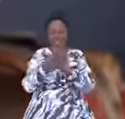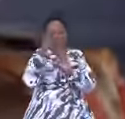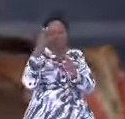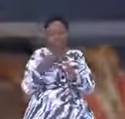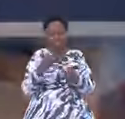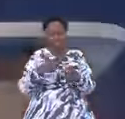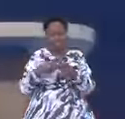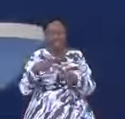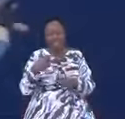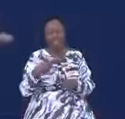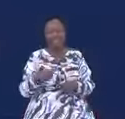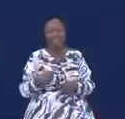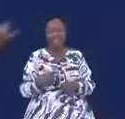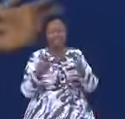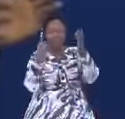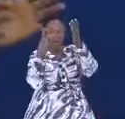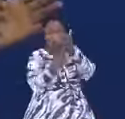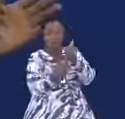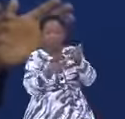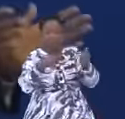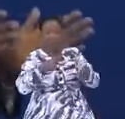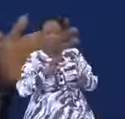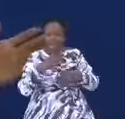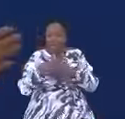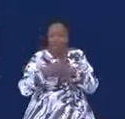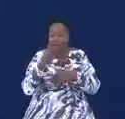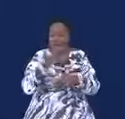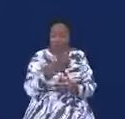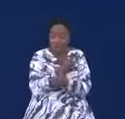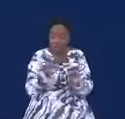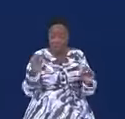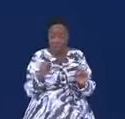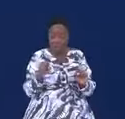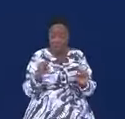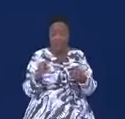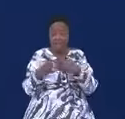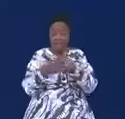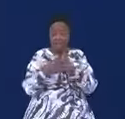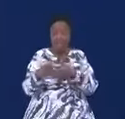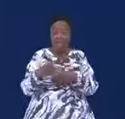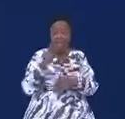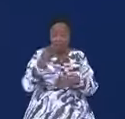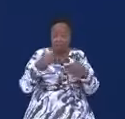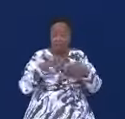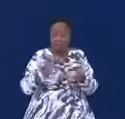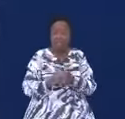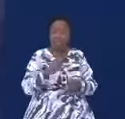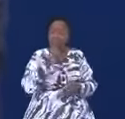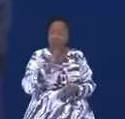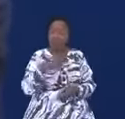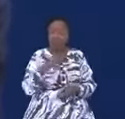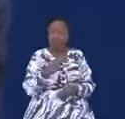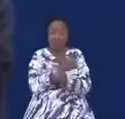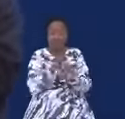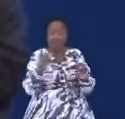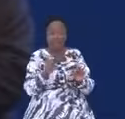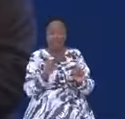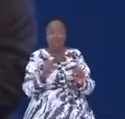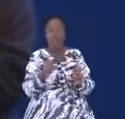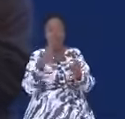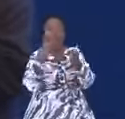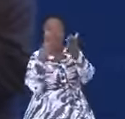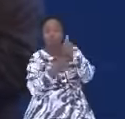et connaître de bonnes volontés me soutiennent après sauvé après l'évident du ca le soutien mois par